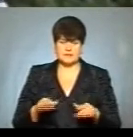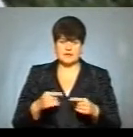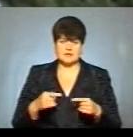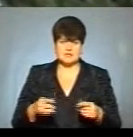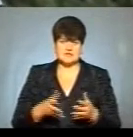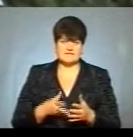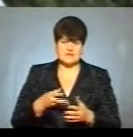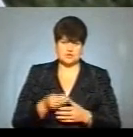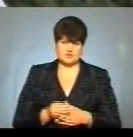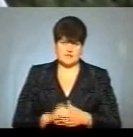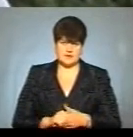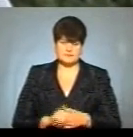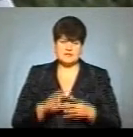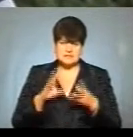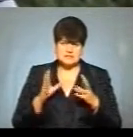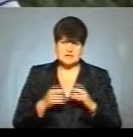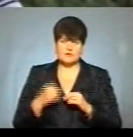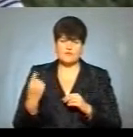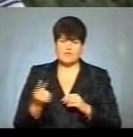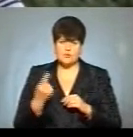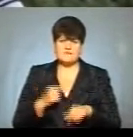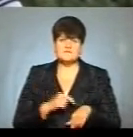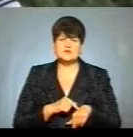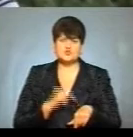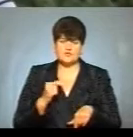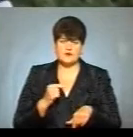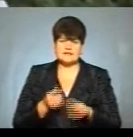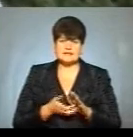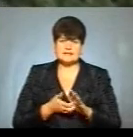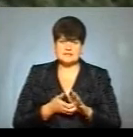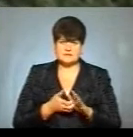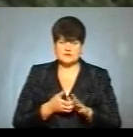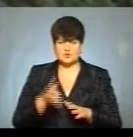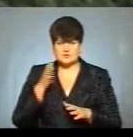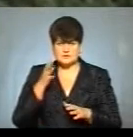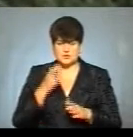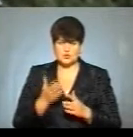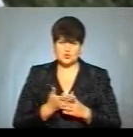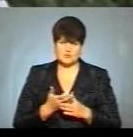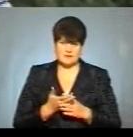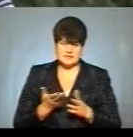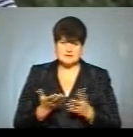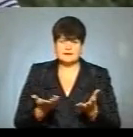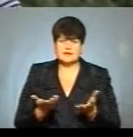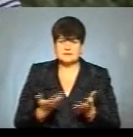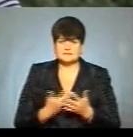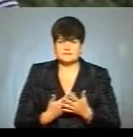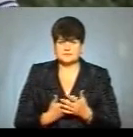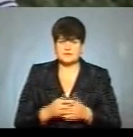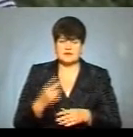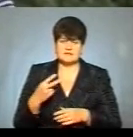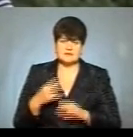різне фінансування. Загалом по області відчувається нестача освітньої субвенції, десь в розмірі